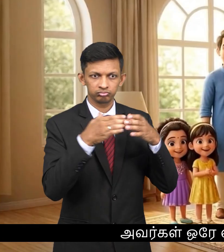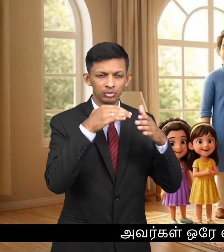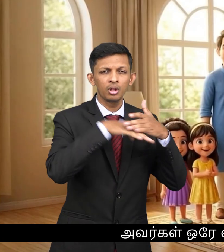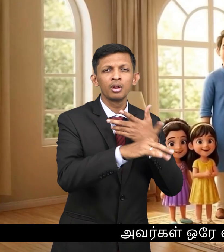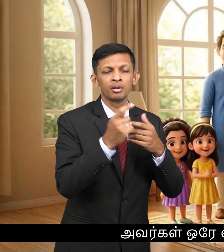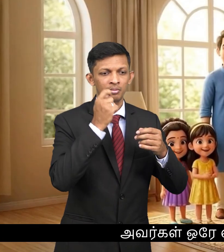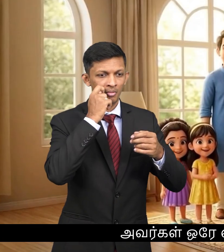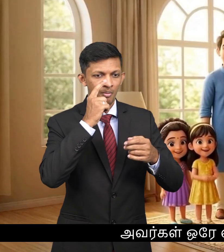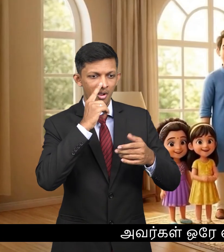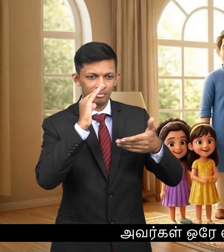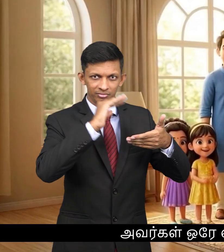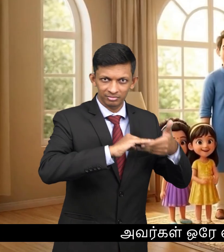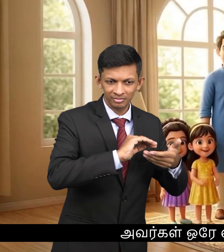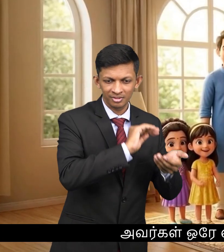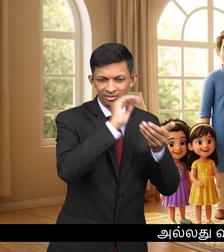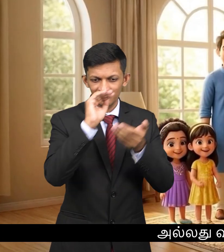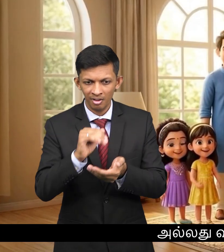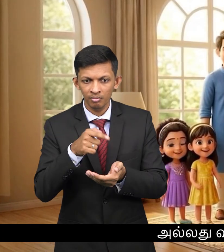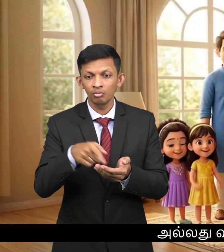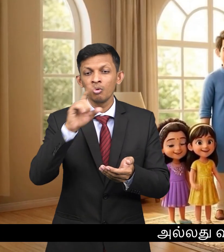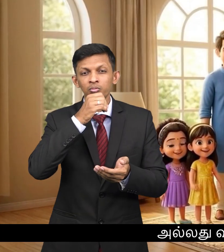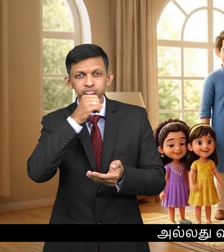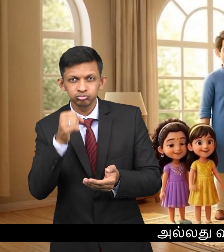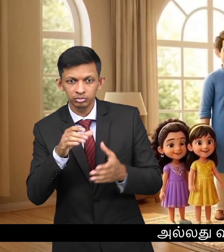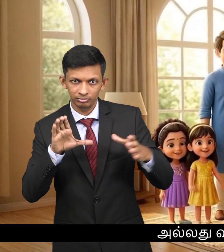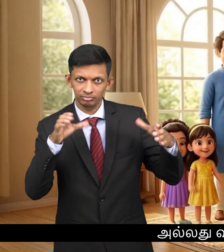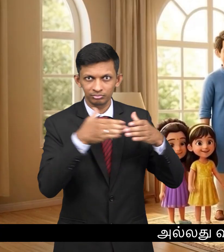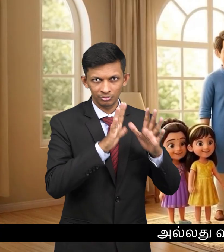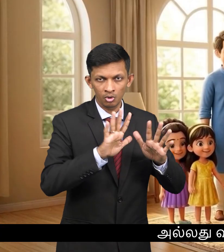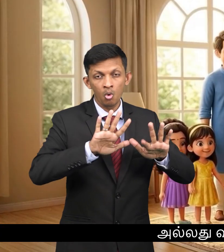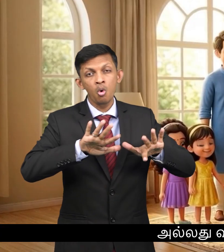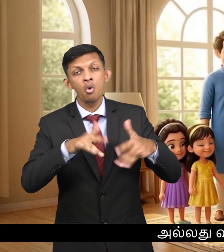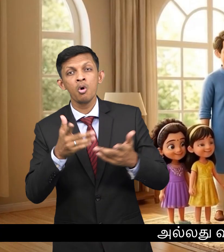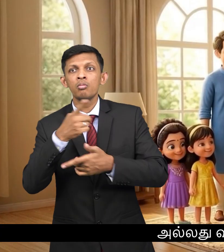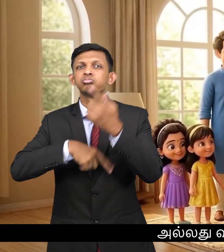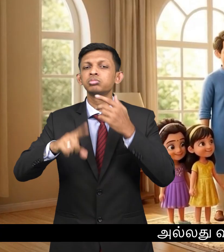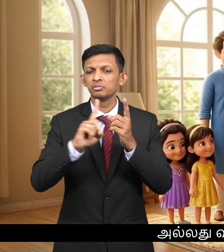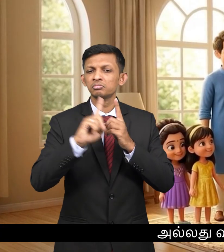அவர்கள் ஒரே வீட்டில் சேர்ந்து வாழலாம் அல்லது வாழாது இருக்கலாம்.